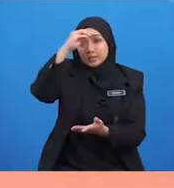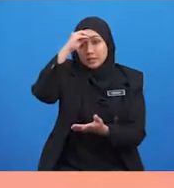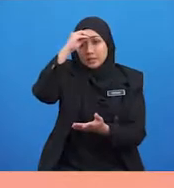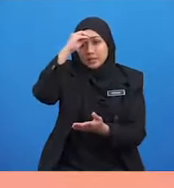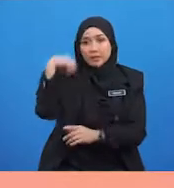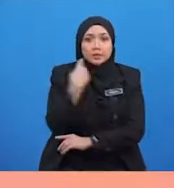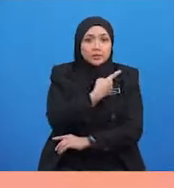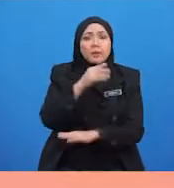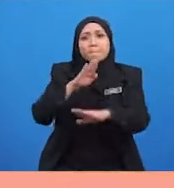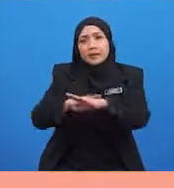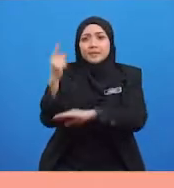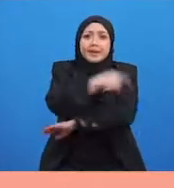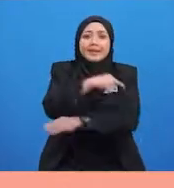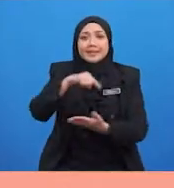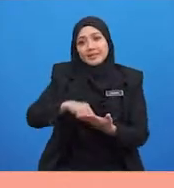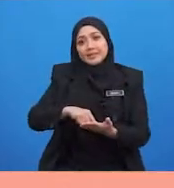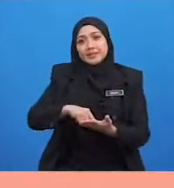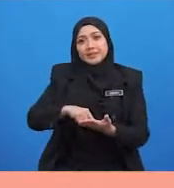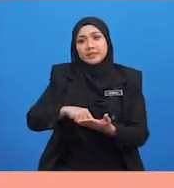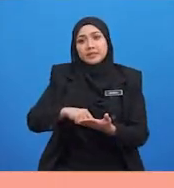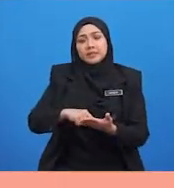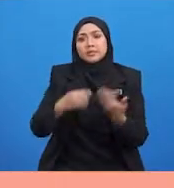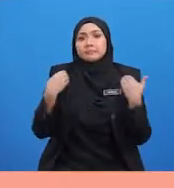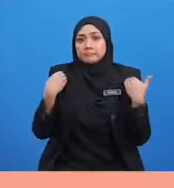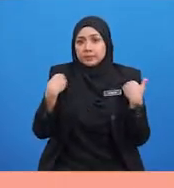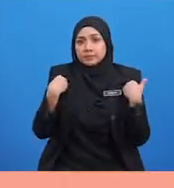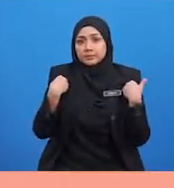pada kali ini adalah